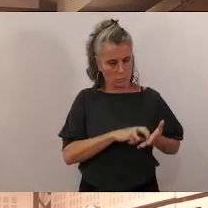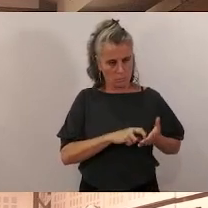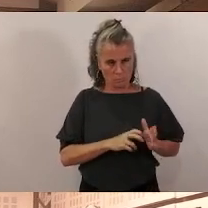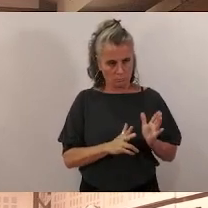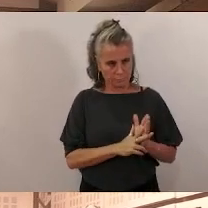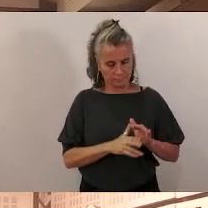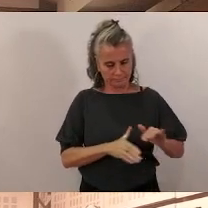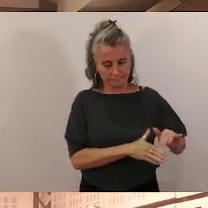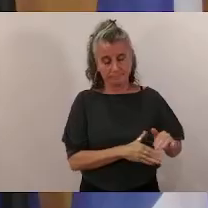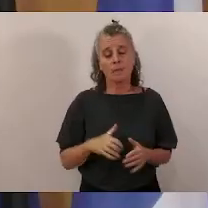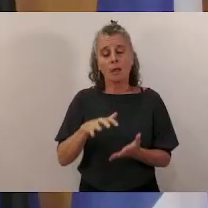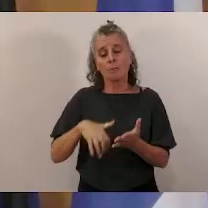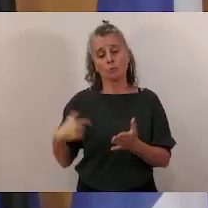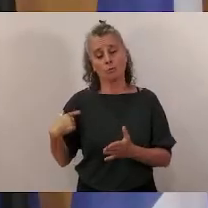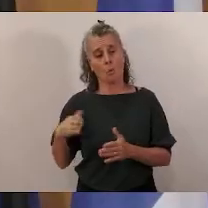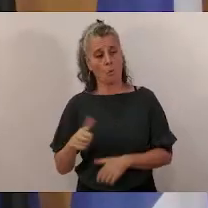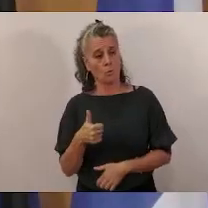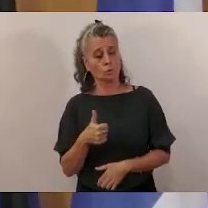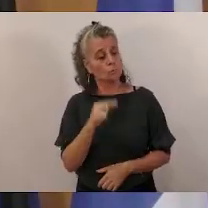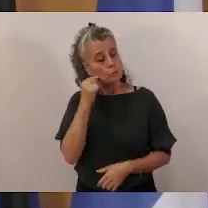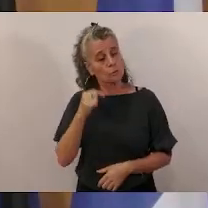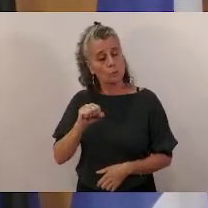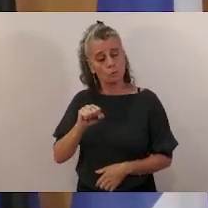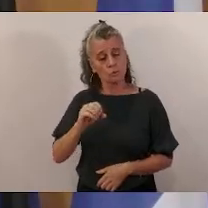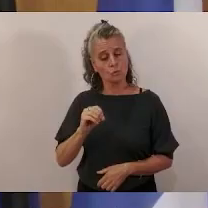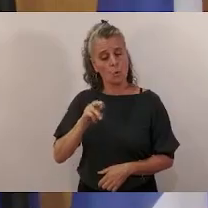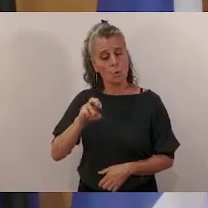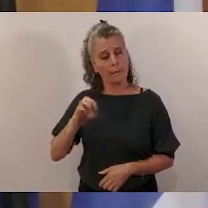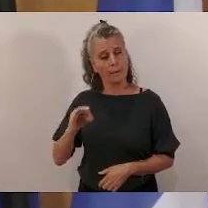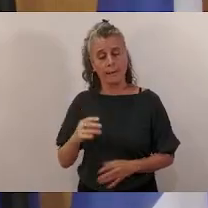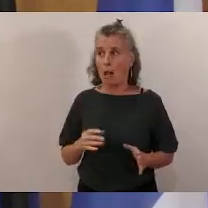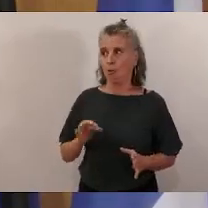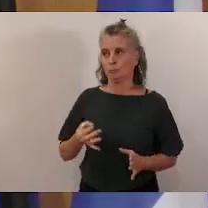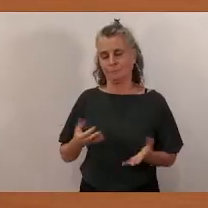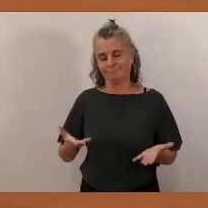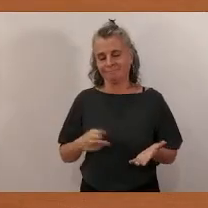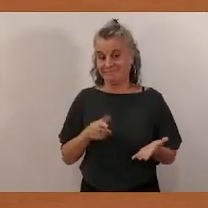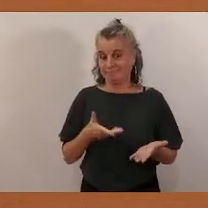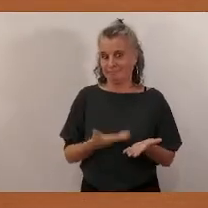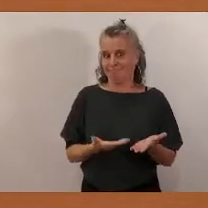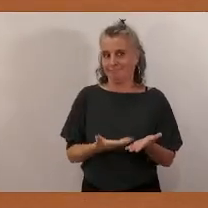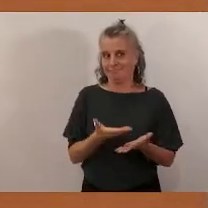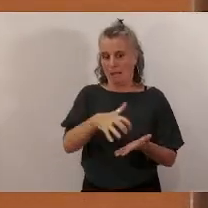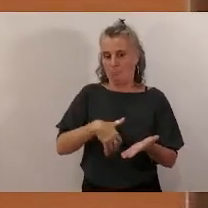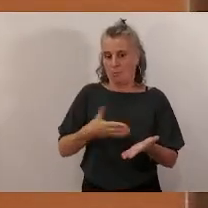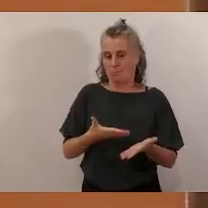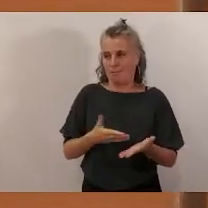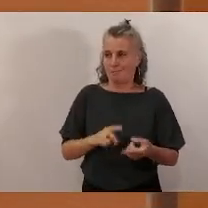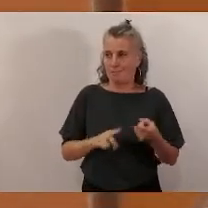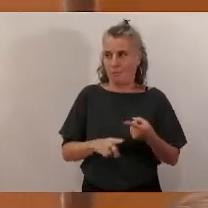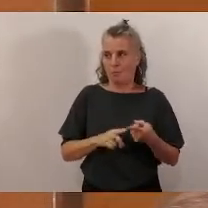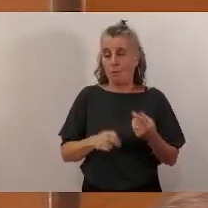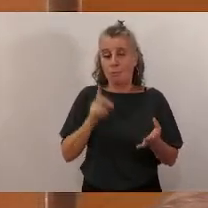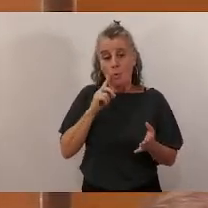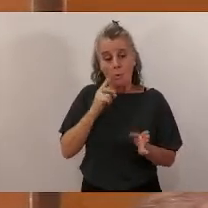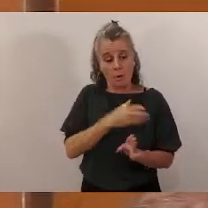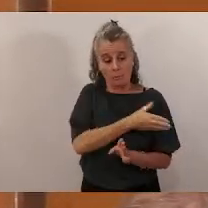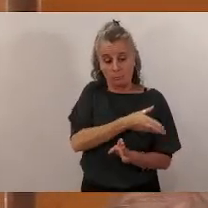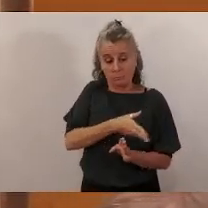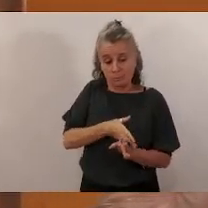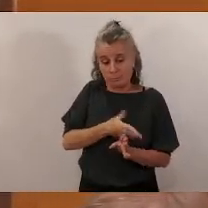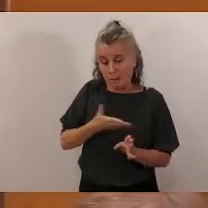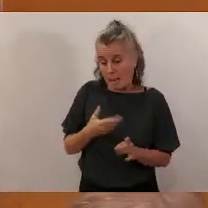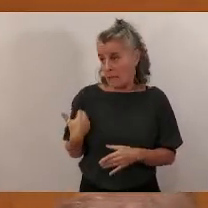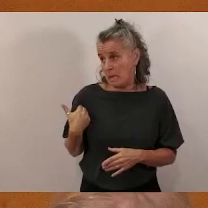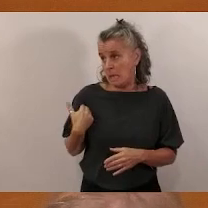numéro 11, Monsieur Sauré. Alors, c'est un rapport très important parce qu'il marque pour la première fois sur un exercice à partir de septembre avec un